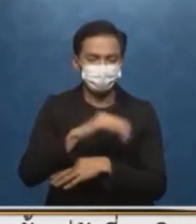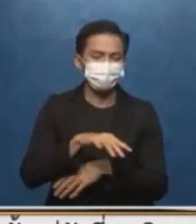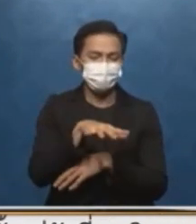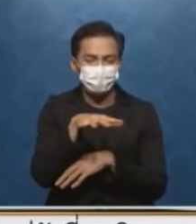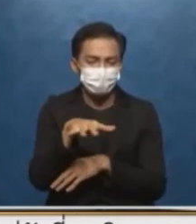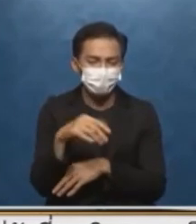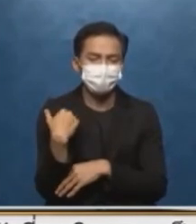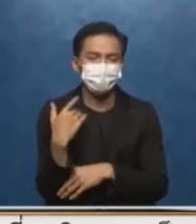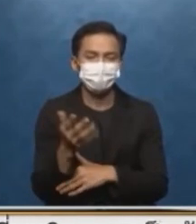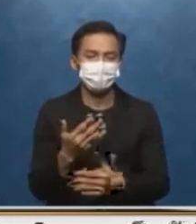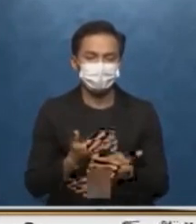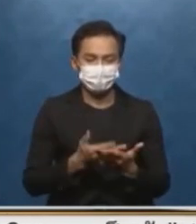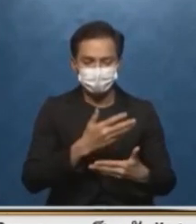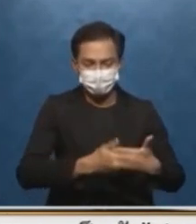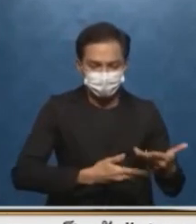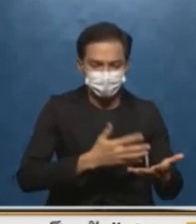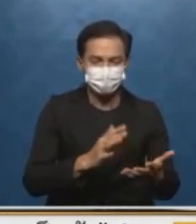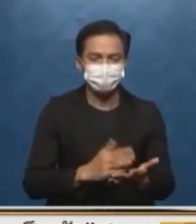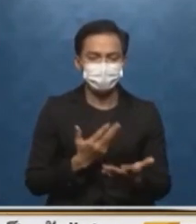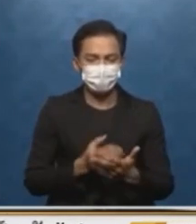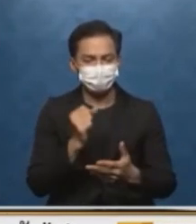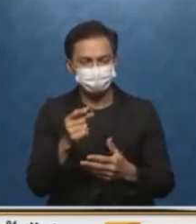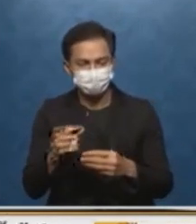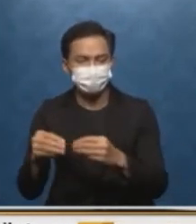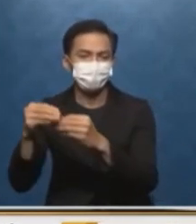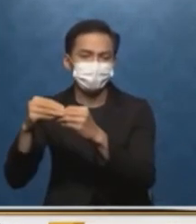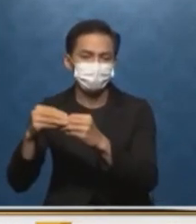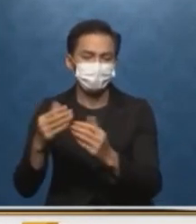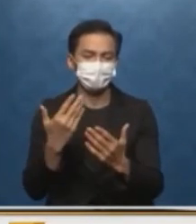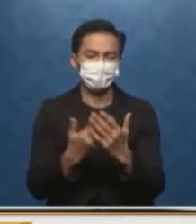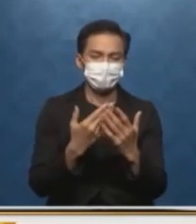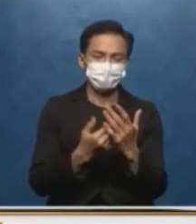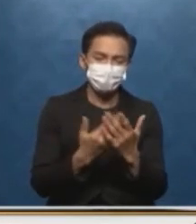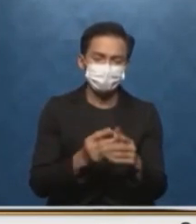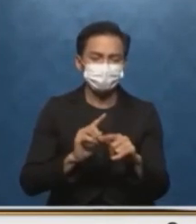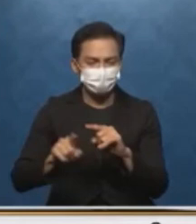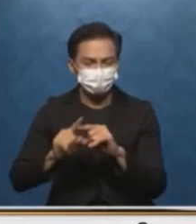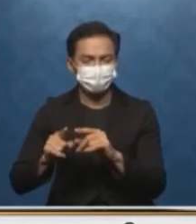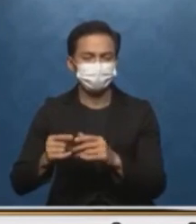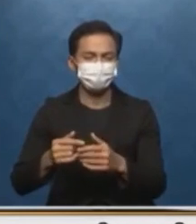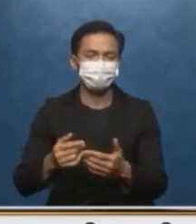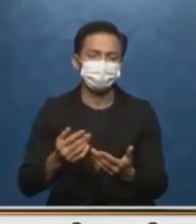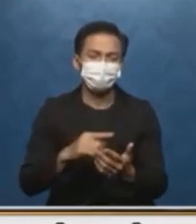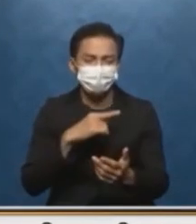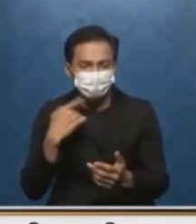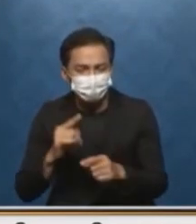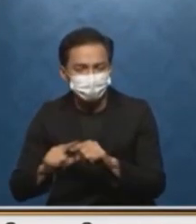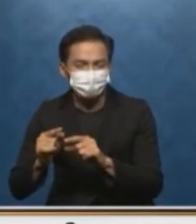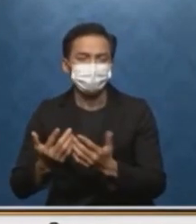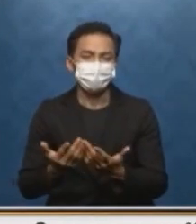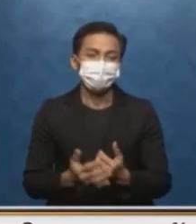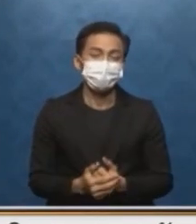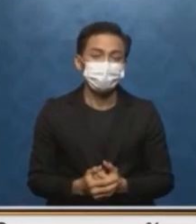รับได้รายจ่ายเพิ่มพูนหนี้ท่วมหัวทำให้วันนี้สภาของเราอีกครั้งหนึ่งจะ